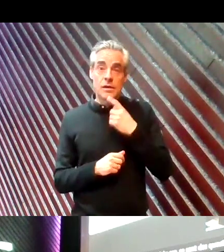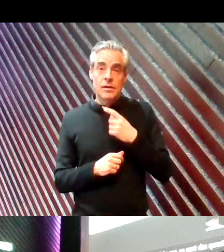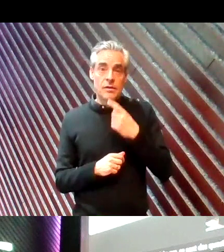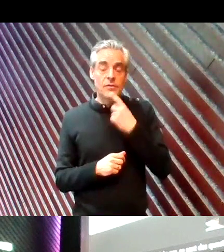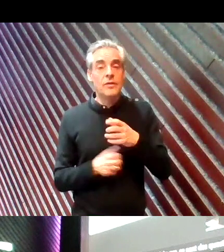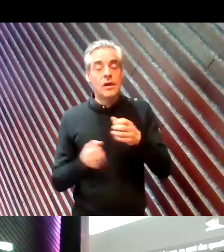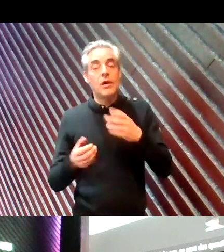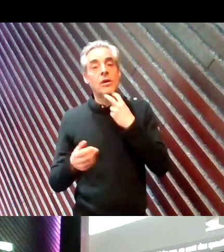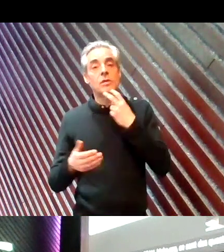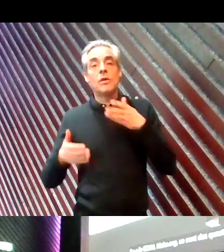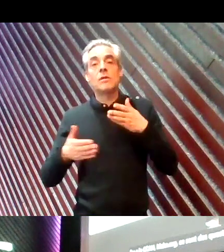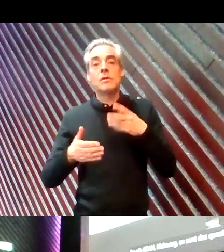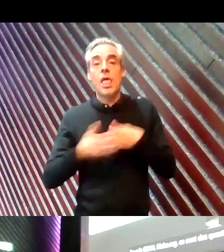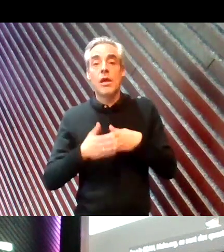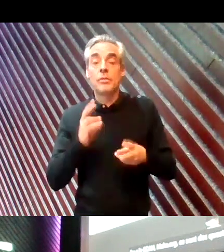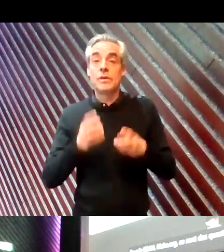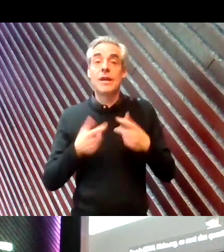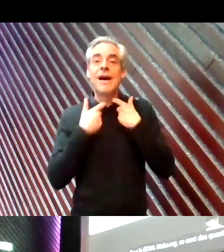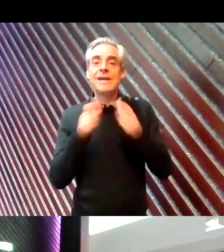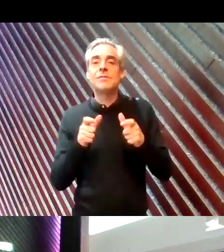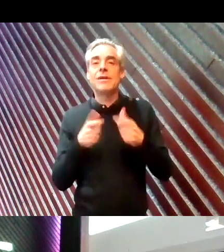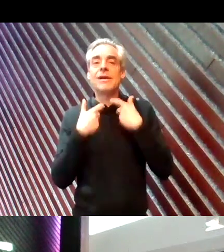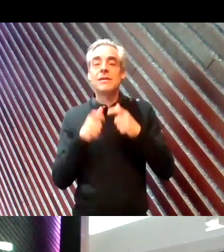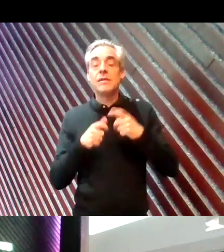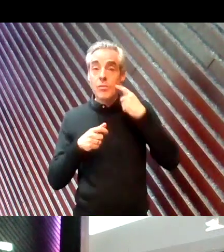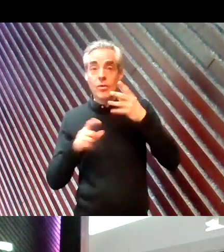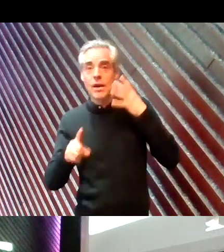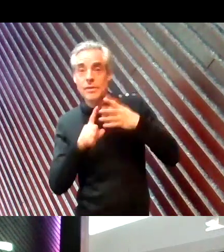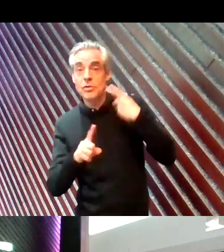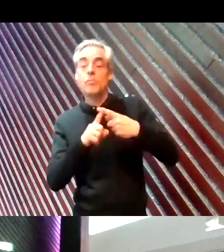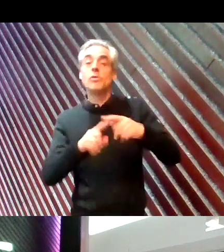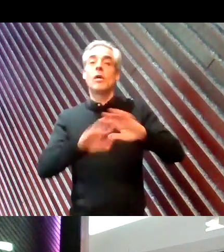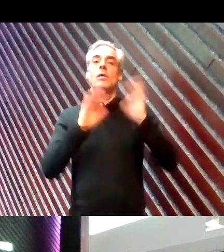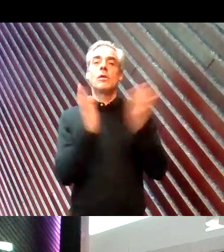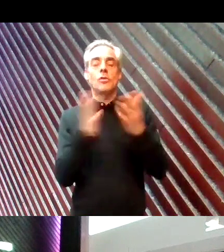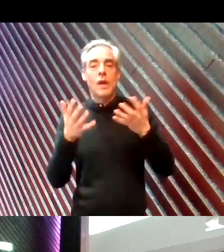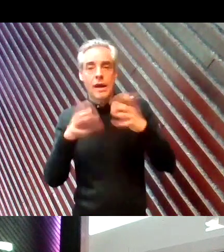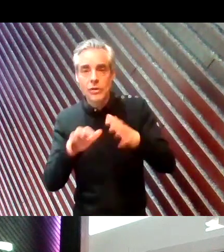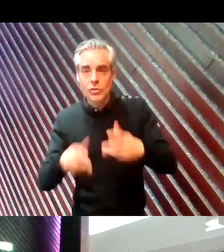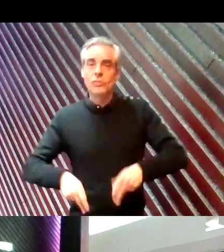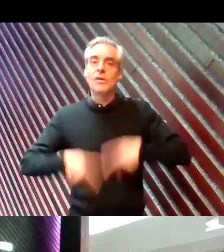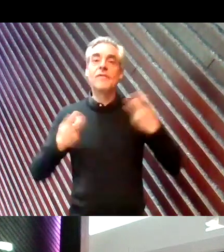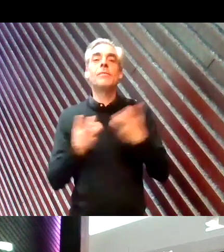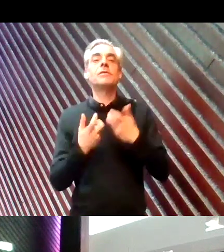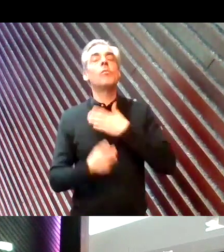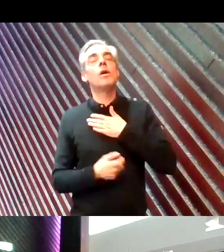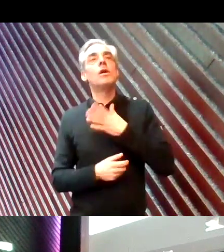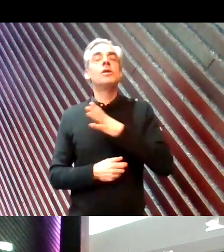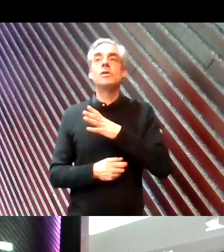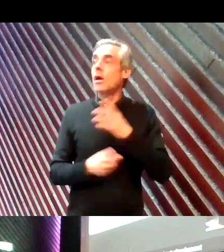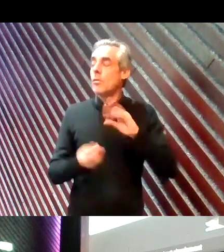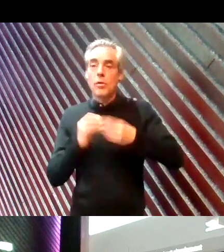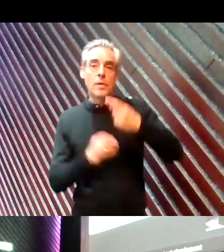citoyen, ça peut être tout simplement l'accessibilité, non pas seulement de la mission, mais de l'accessibilité de la réunion. Par exemple, je peux avoir un